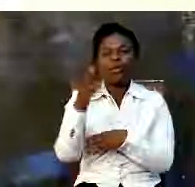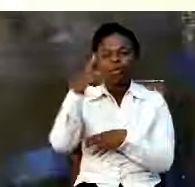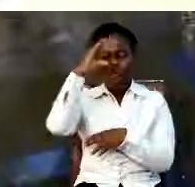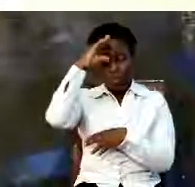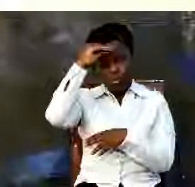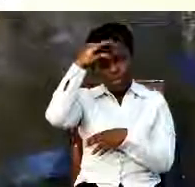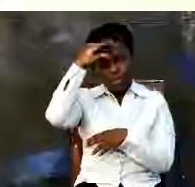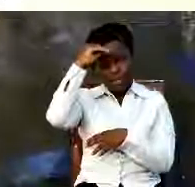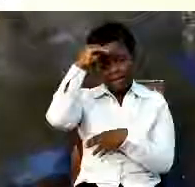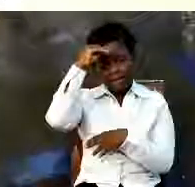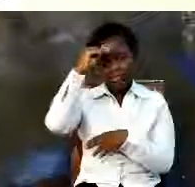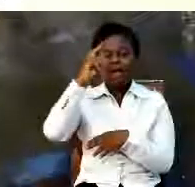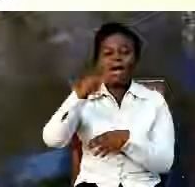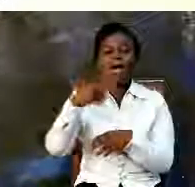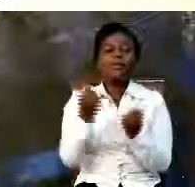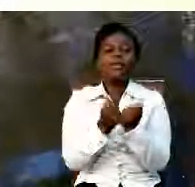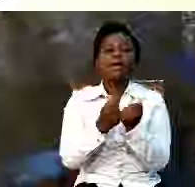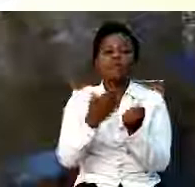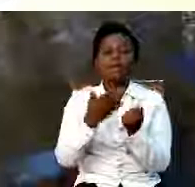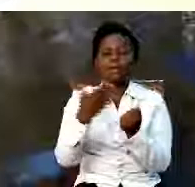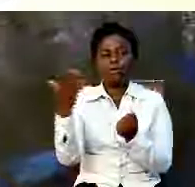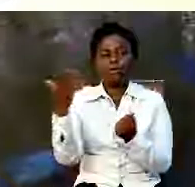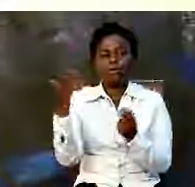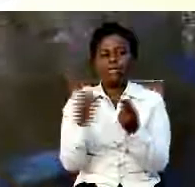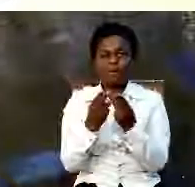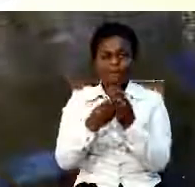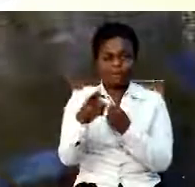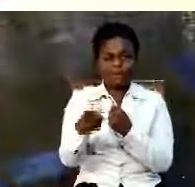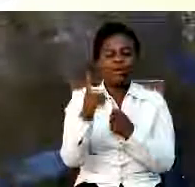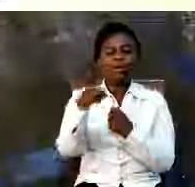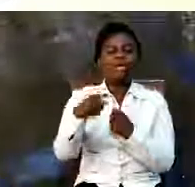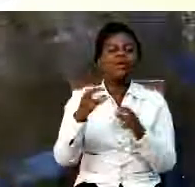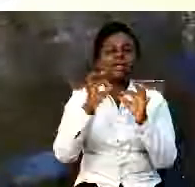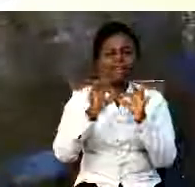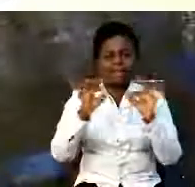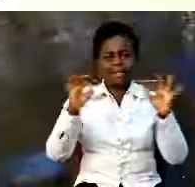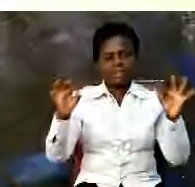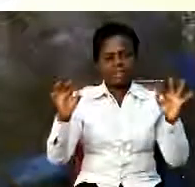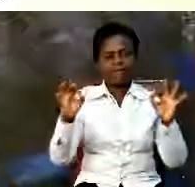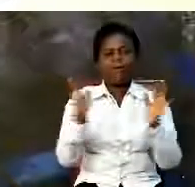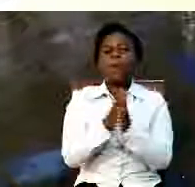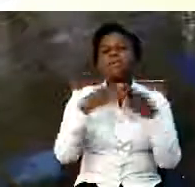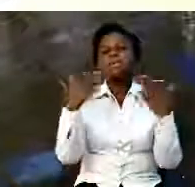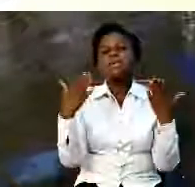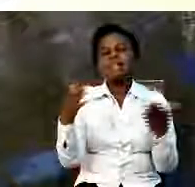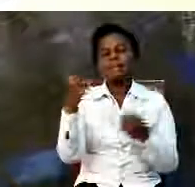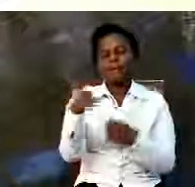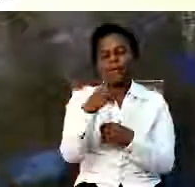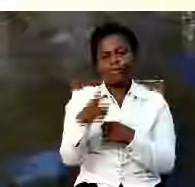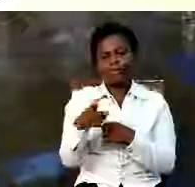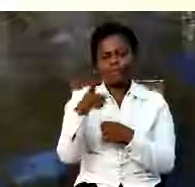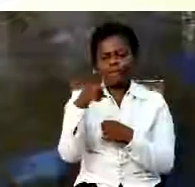kunyamano wala kitu kingine chochote kama hicho, iwe takatifu na bila kasoro.